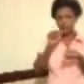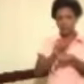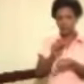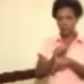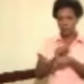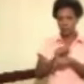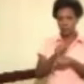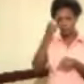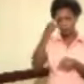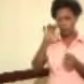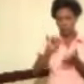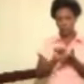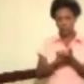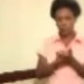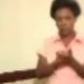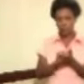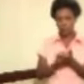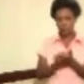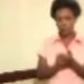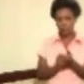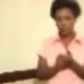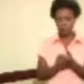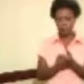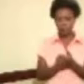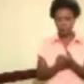d'ailleurs. Je vais continuer.